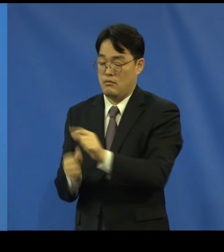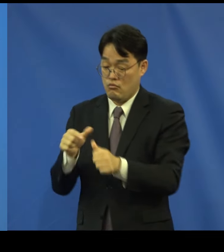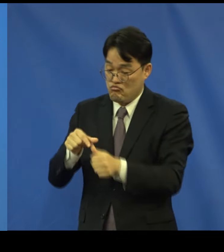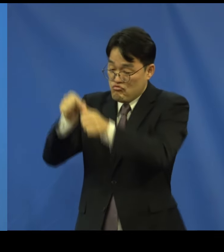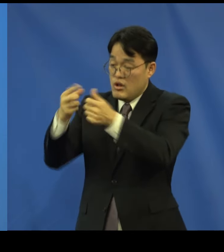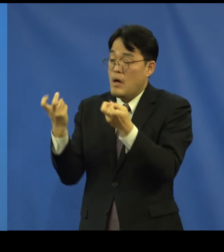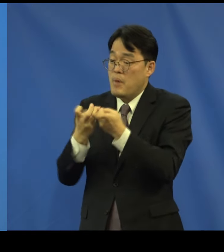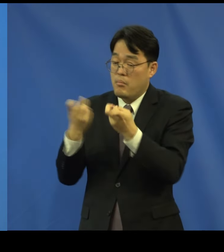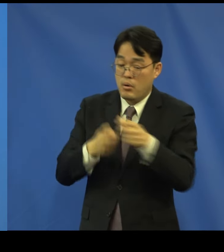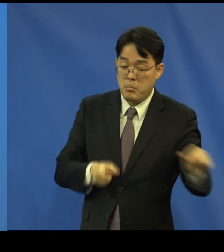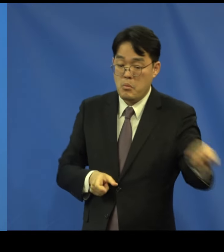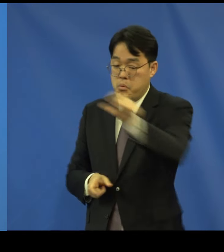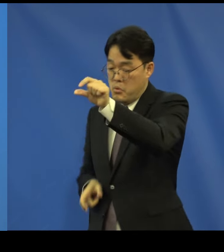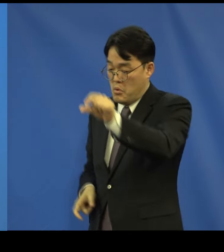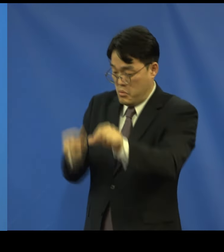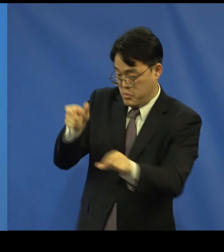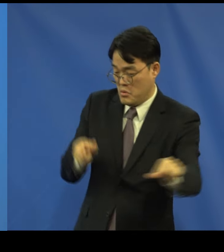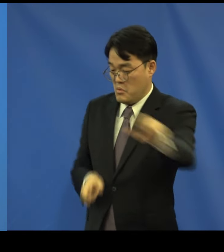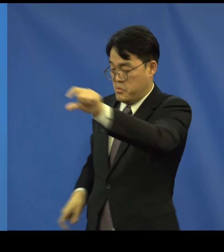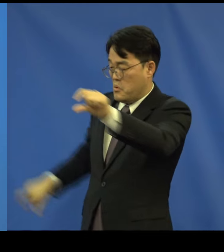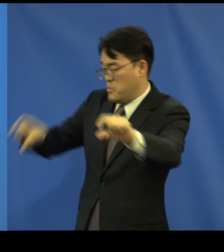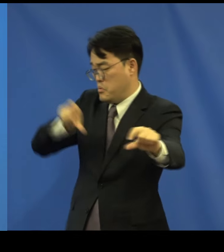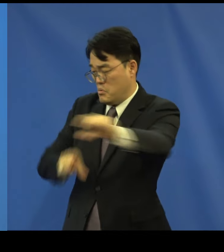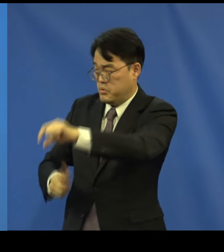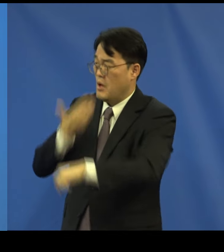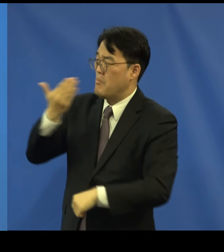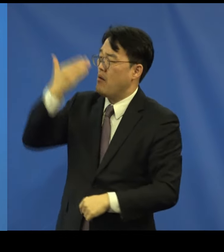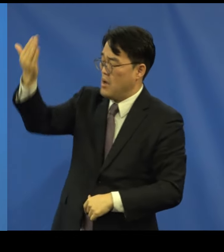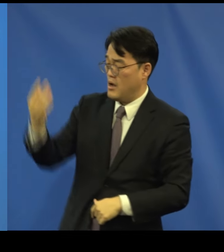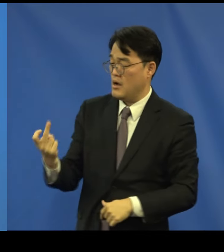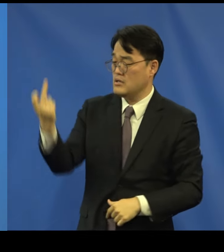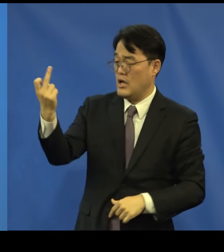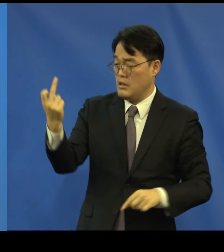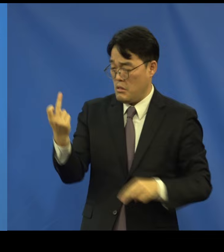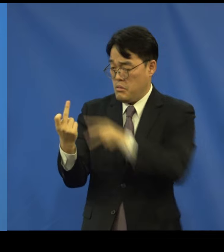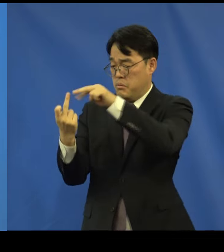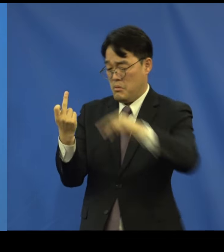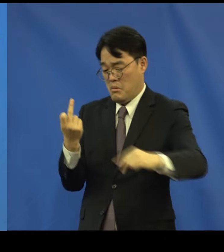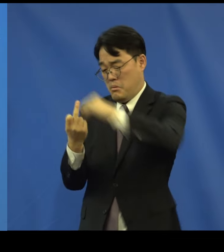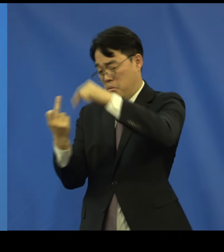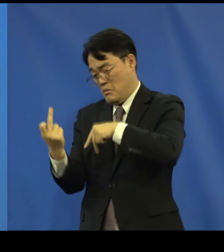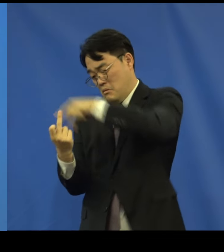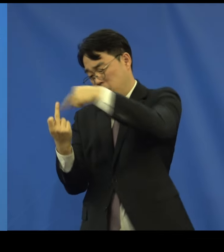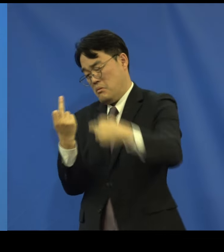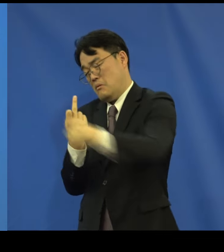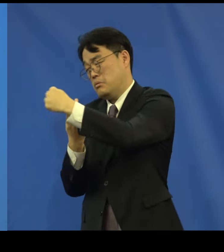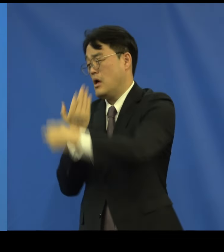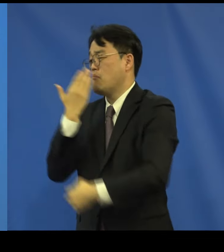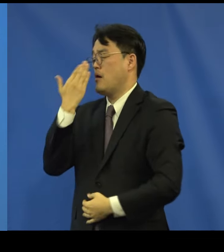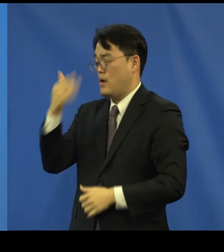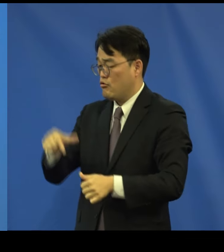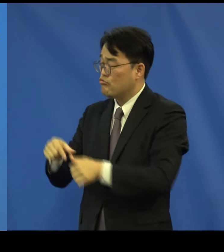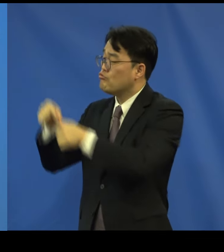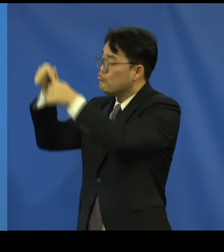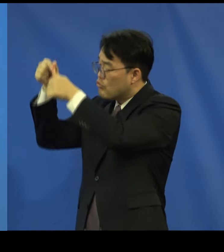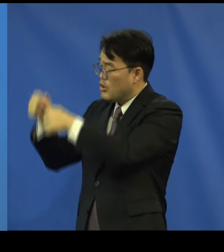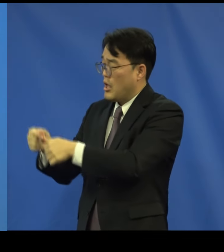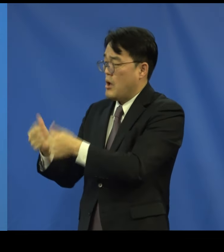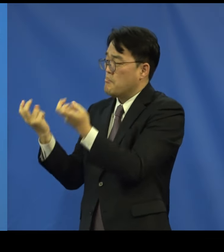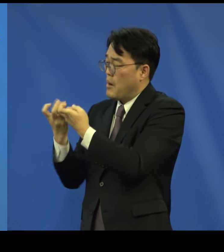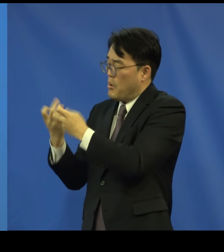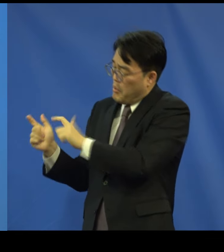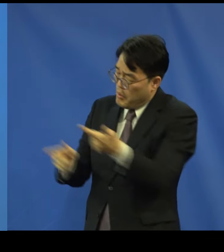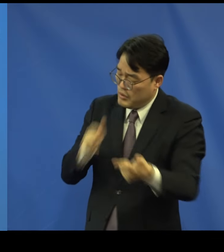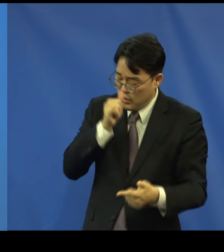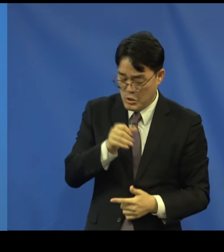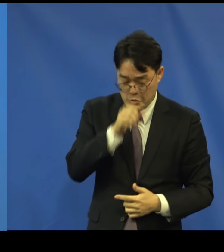있지, 어디로 가나 산으로 가면 되는 거 아니냐. 구원의 길은 다양하다, 여러 갈래가